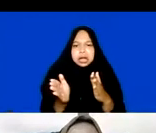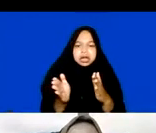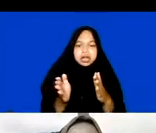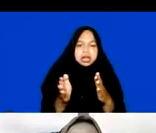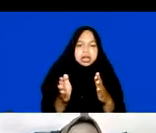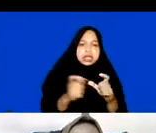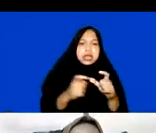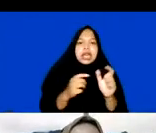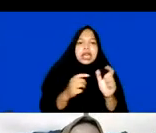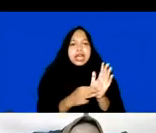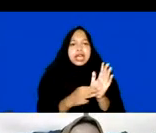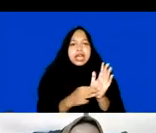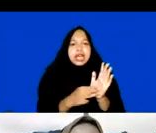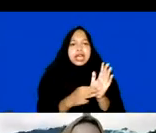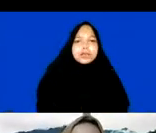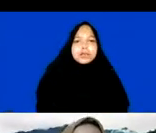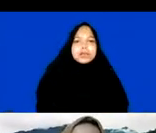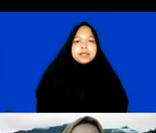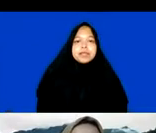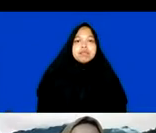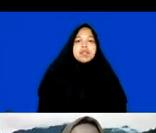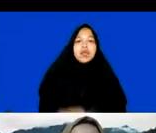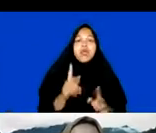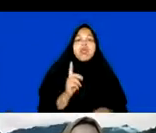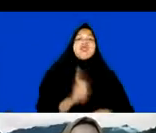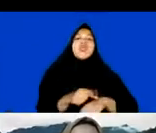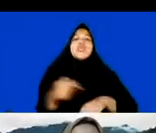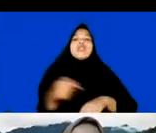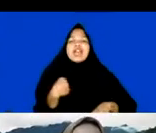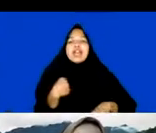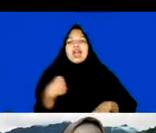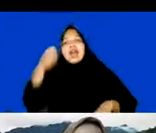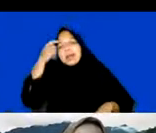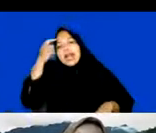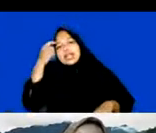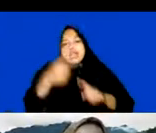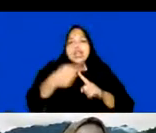dibuat yang lebih massal gitu kan. Jadi ketika saya sudah mempelajari teknik kayak semacam misalnya di kulit nih saya